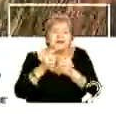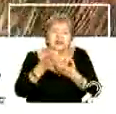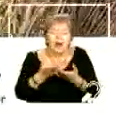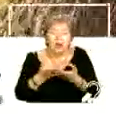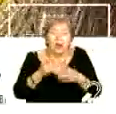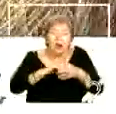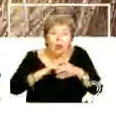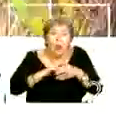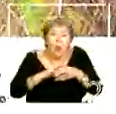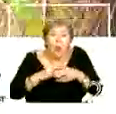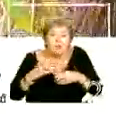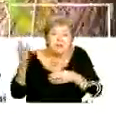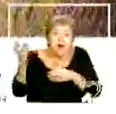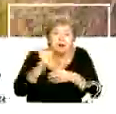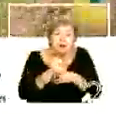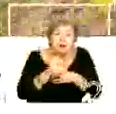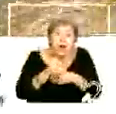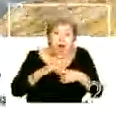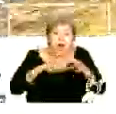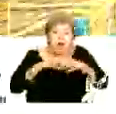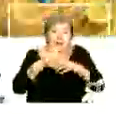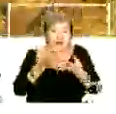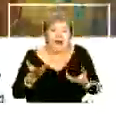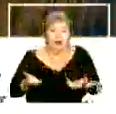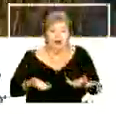faci să nu jenezi animalul?